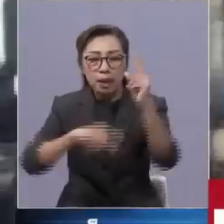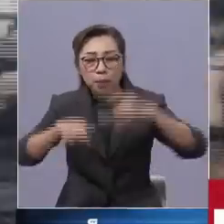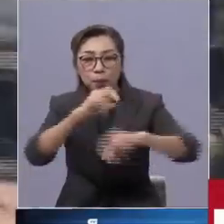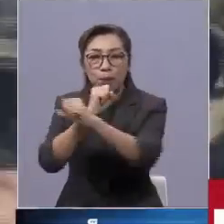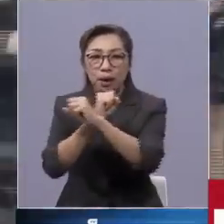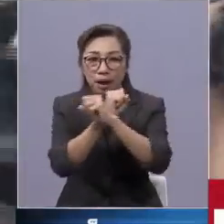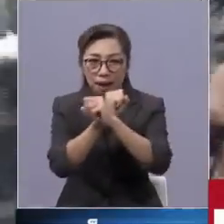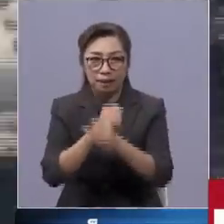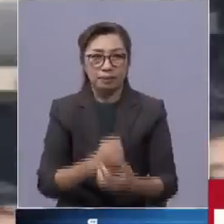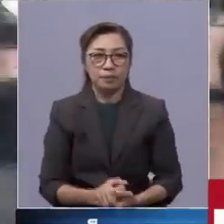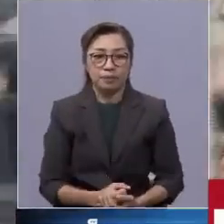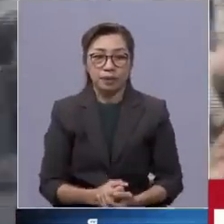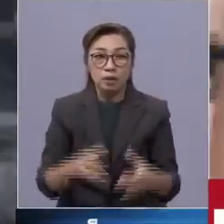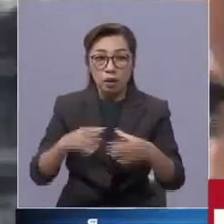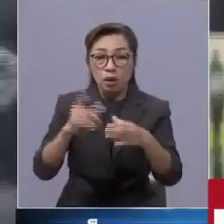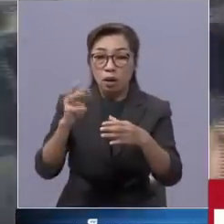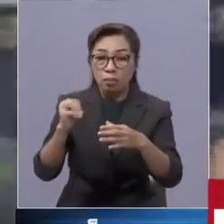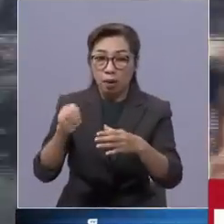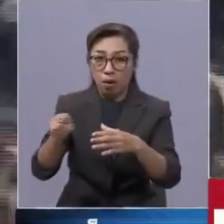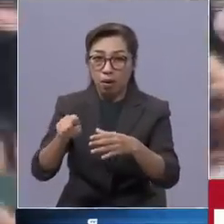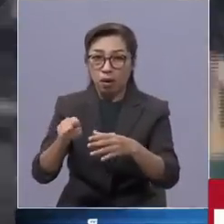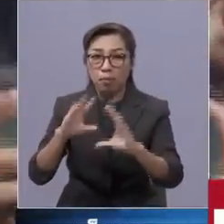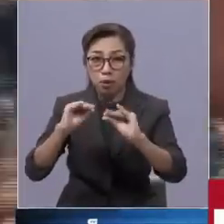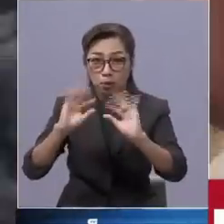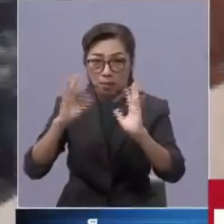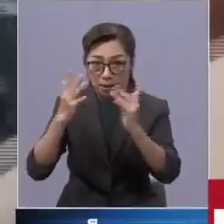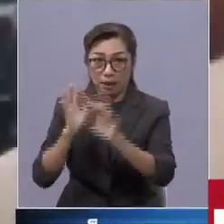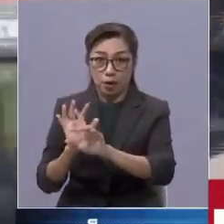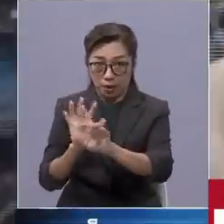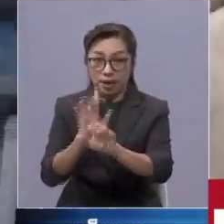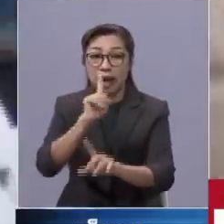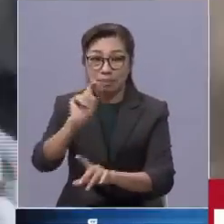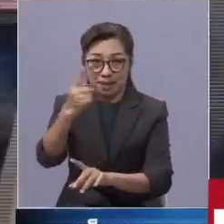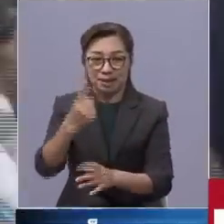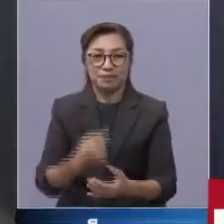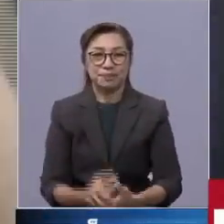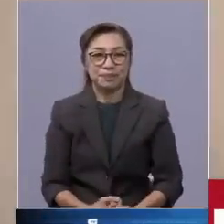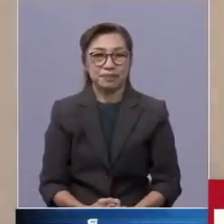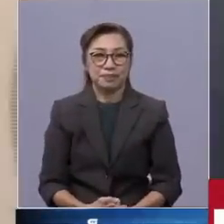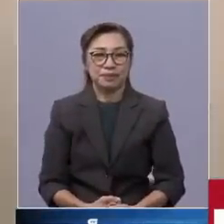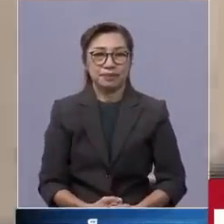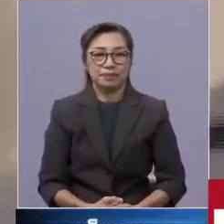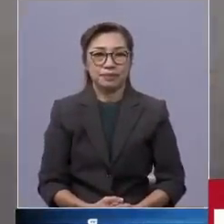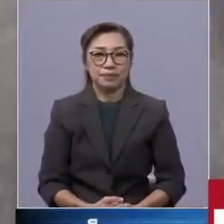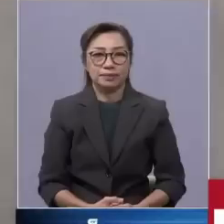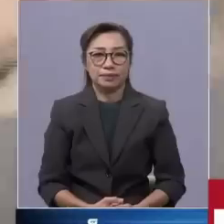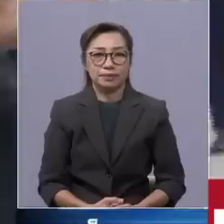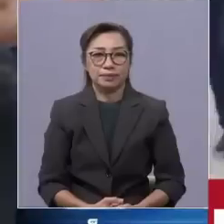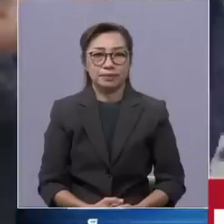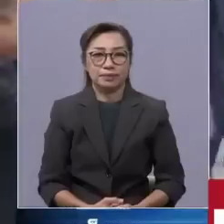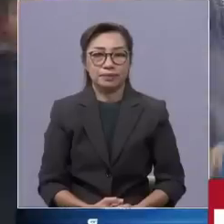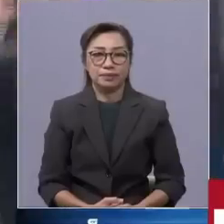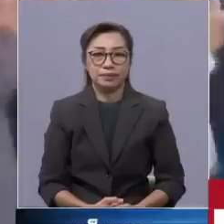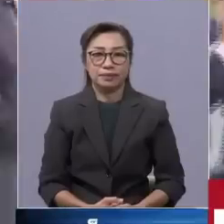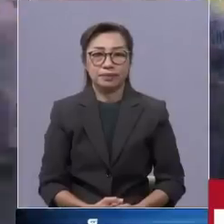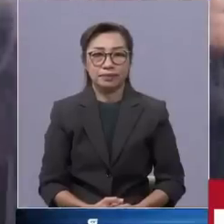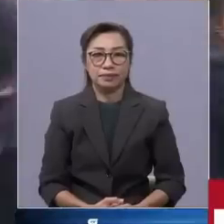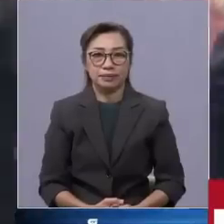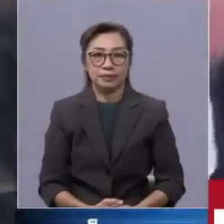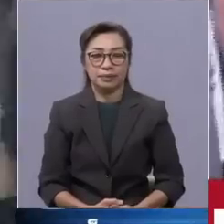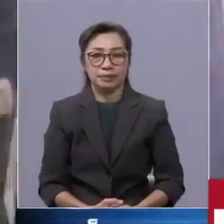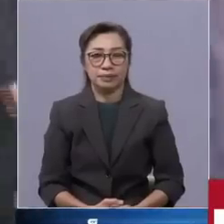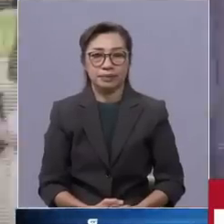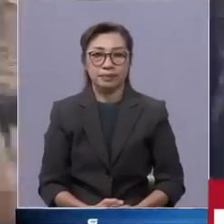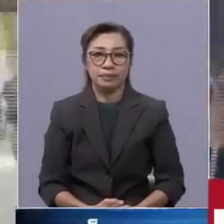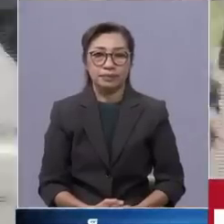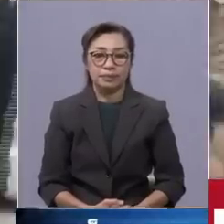านนะครับ ขอหลังพลังงานนี่ครับ เรียนดี เ ลยเป็น ที่ทดลองก้าวไปไหมครับก้าวไป